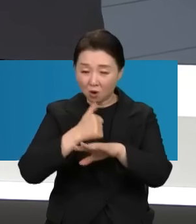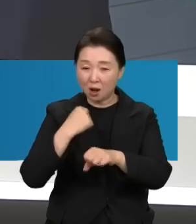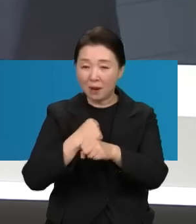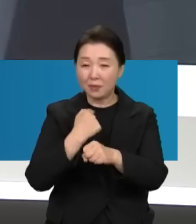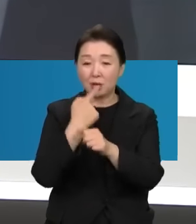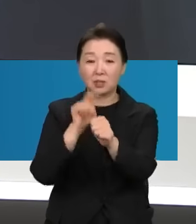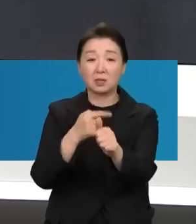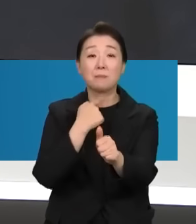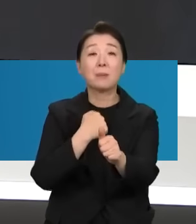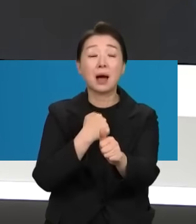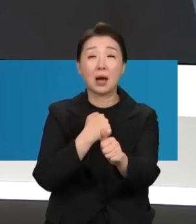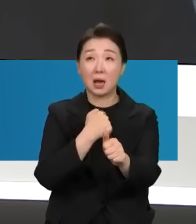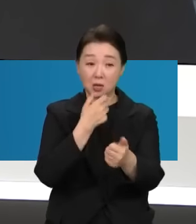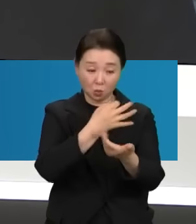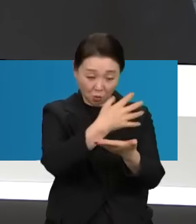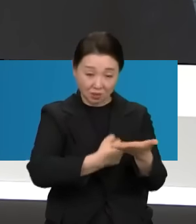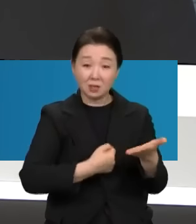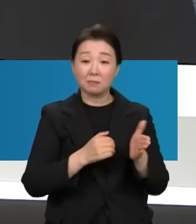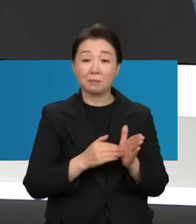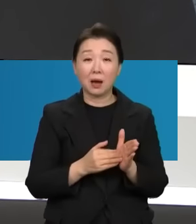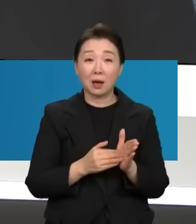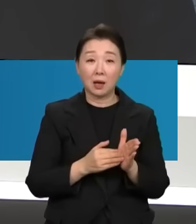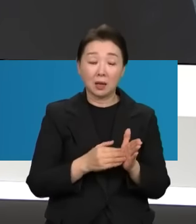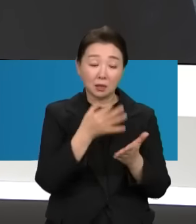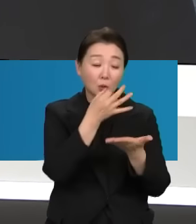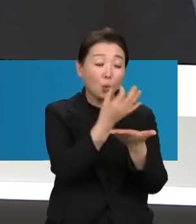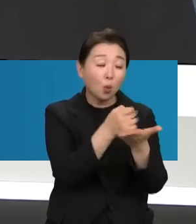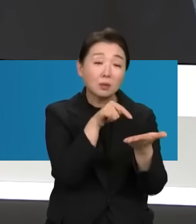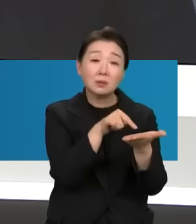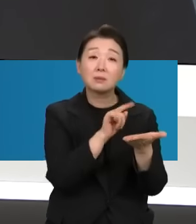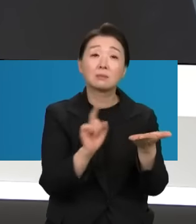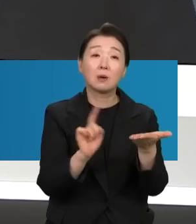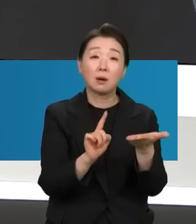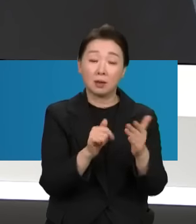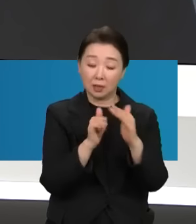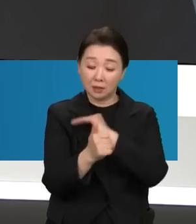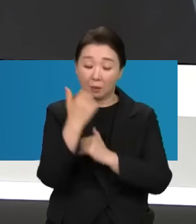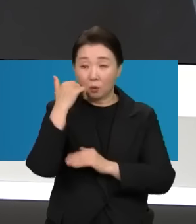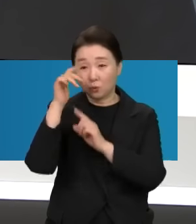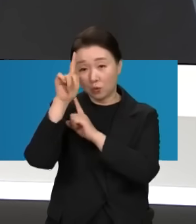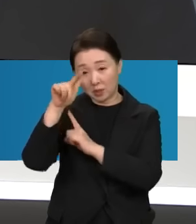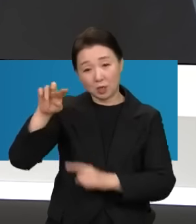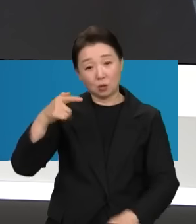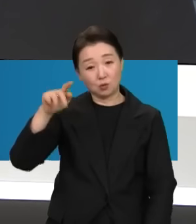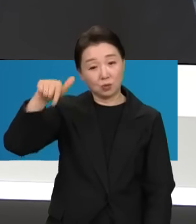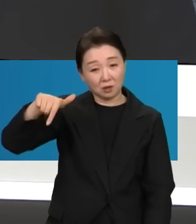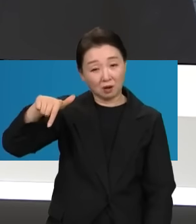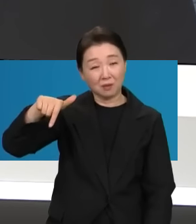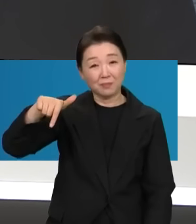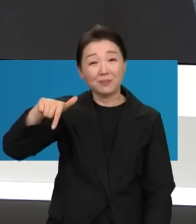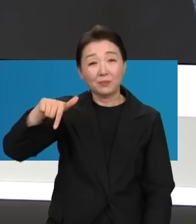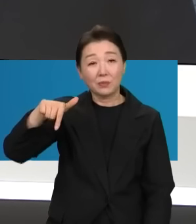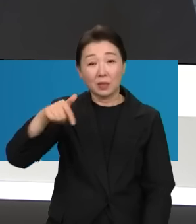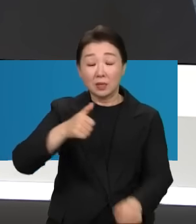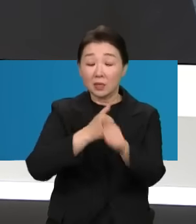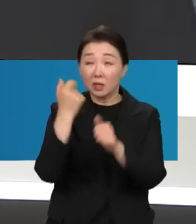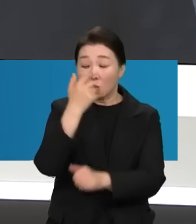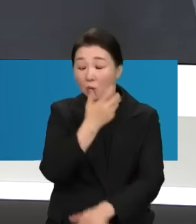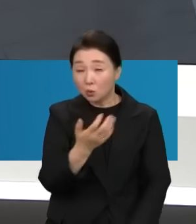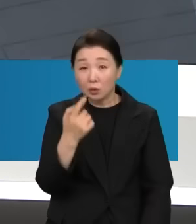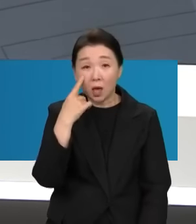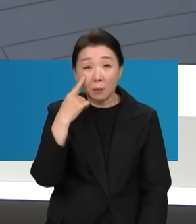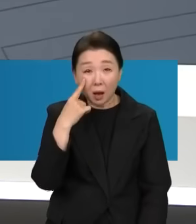지시하는 녹취를 저희가 입수했습니다. 이 녹취에서 명 씨는 당시 대표였던 이준석 의원이 이기는 여론조사 가져오면 전략